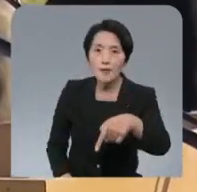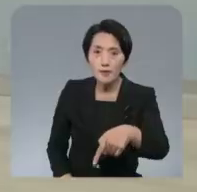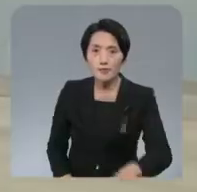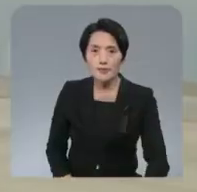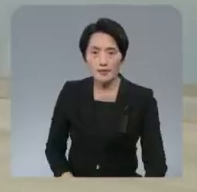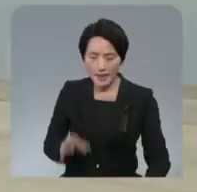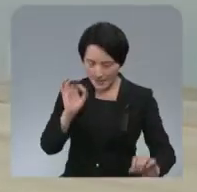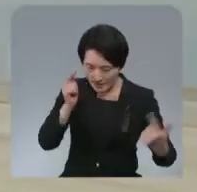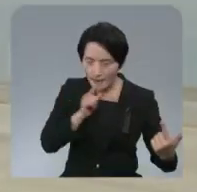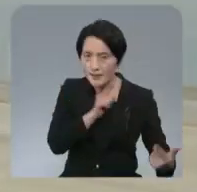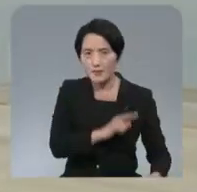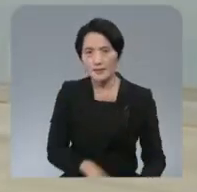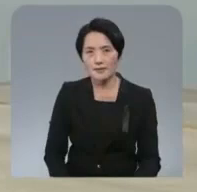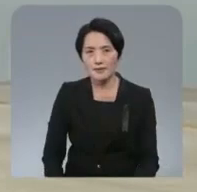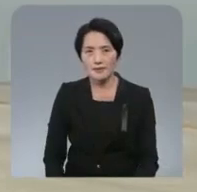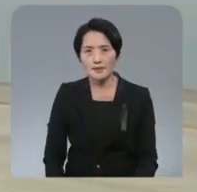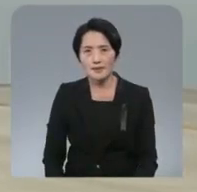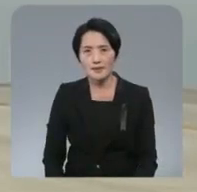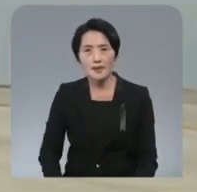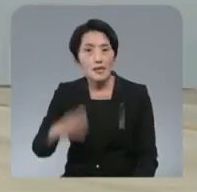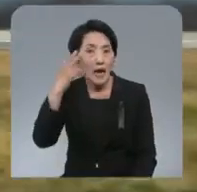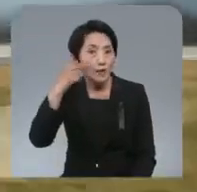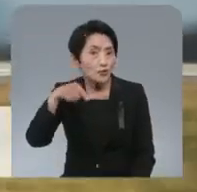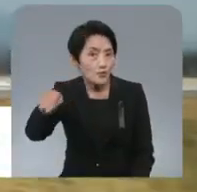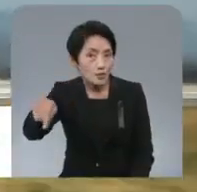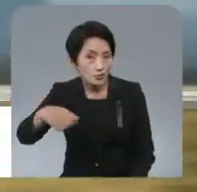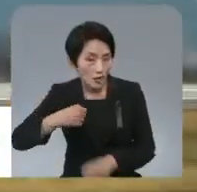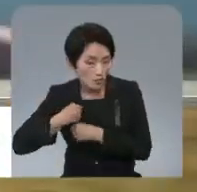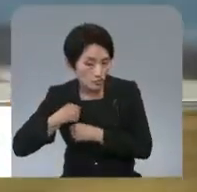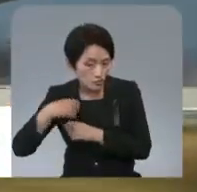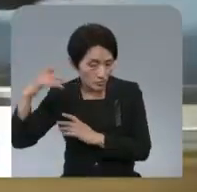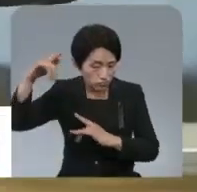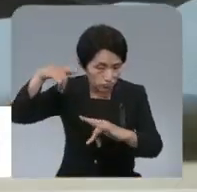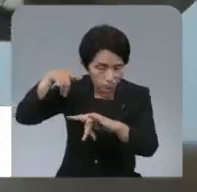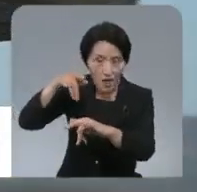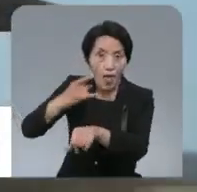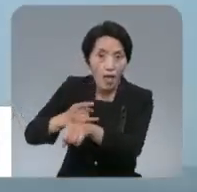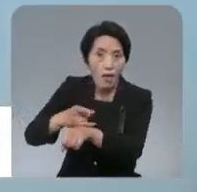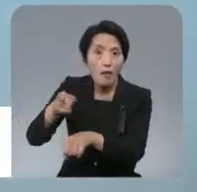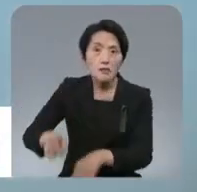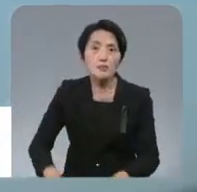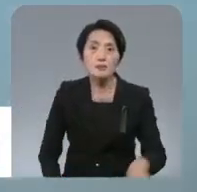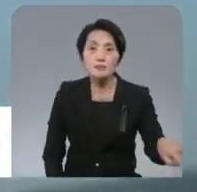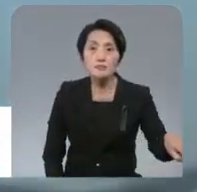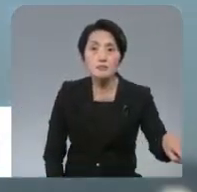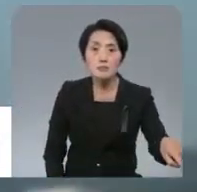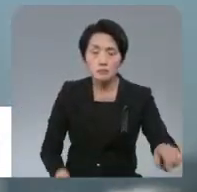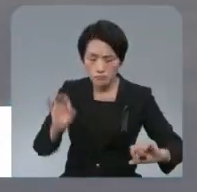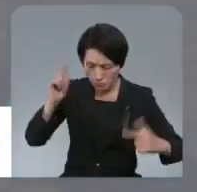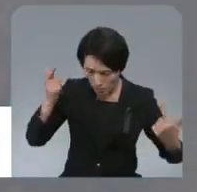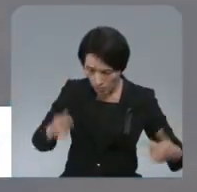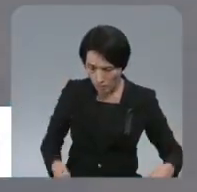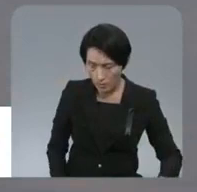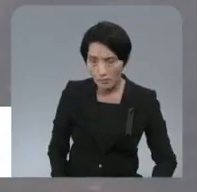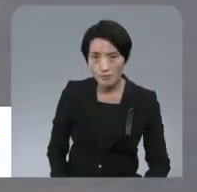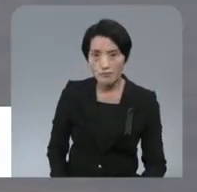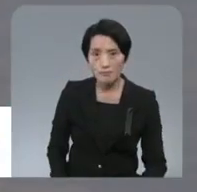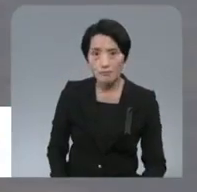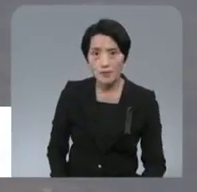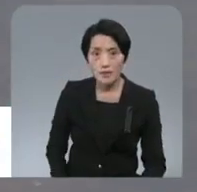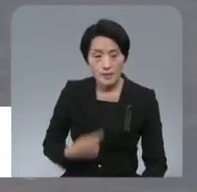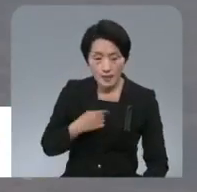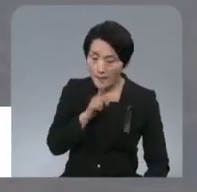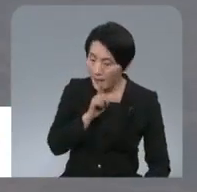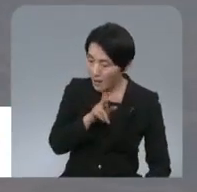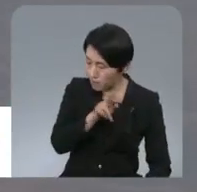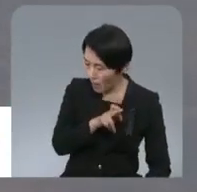表谈话称，若美国和韩国企图对北韩使用武力，将付出沉重代价。朴正天还提及韩美联